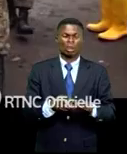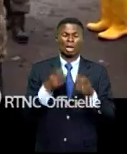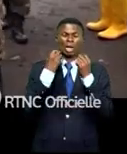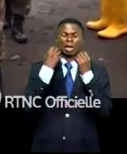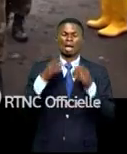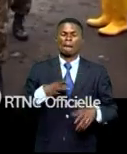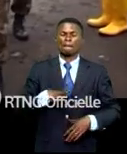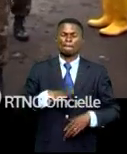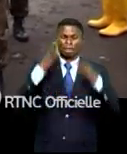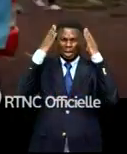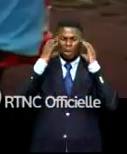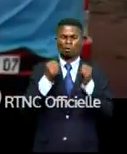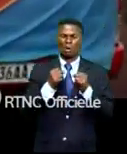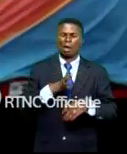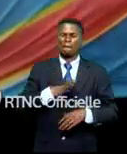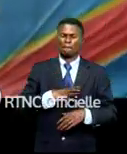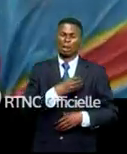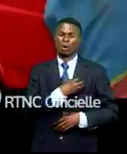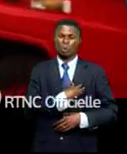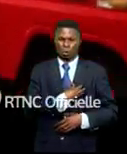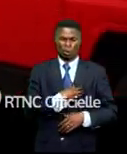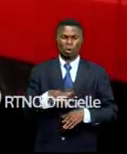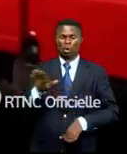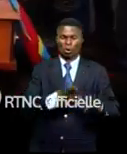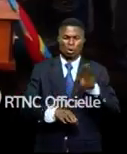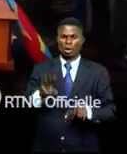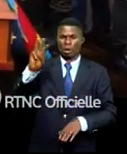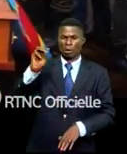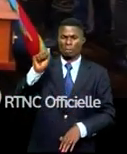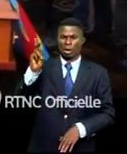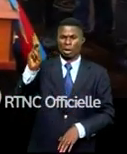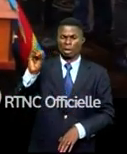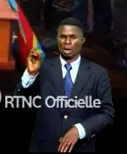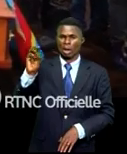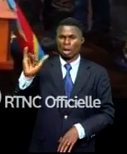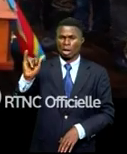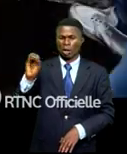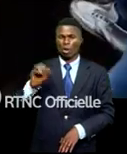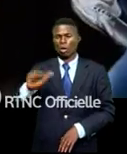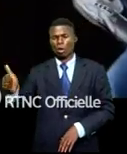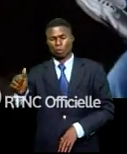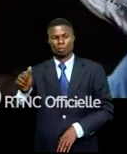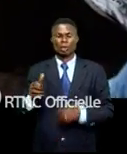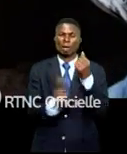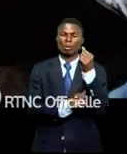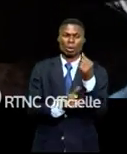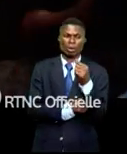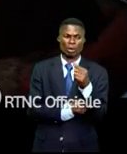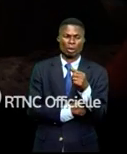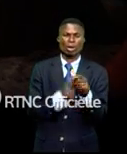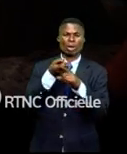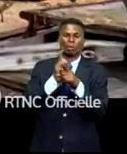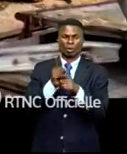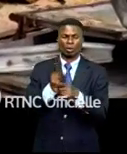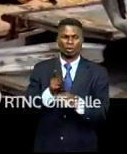émotion, tristesse, douleur au cœur, au cimetière Macao d'une part, d'autres au cimetière où les victimes sont